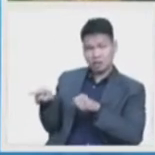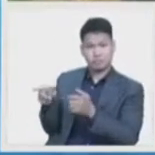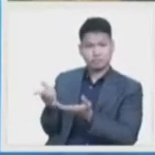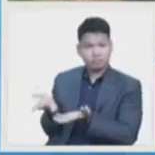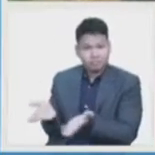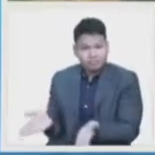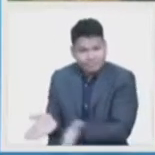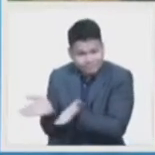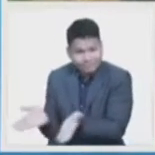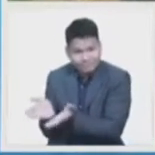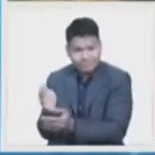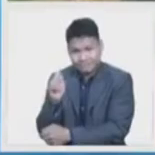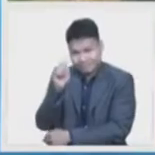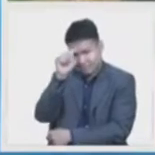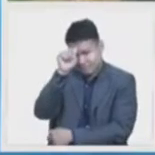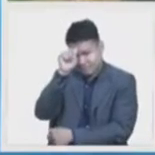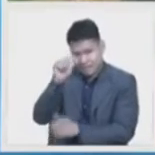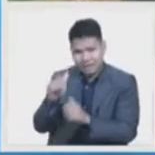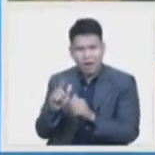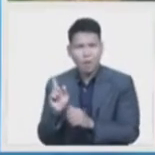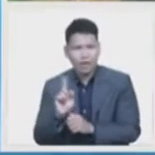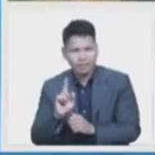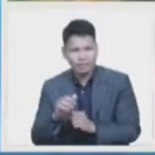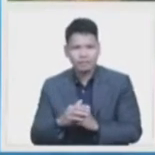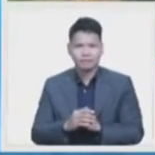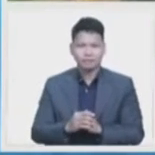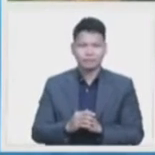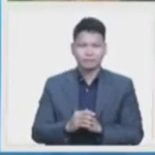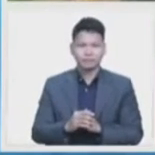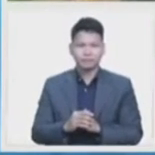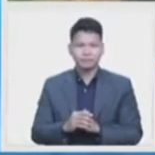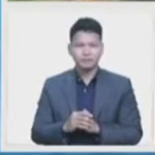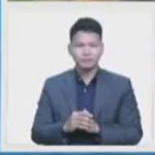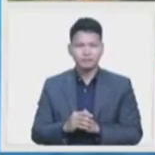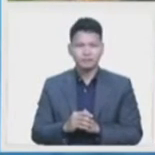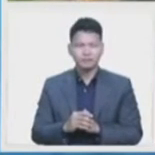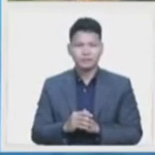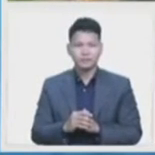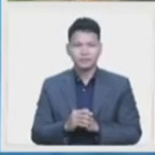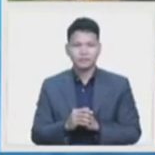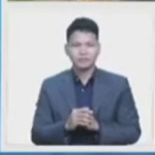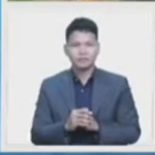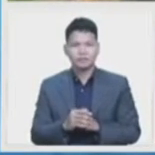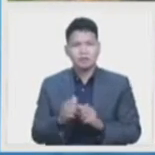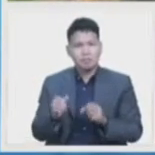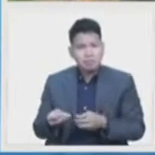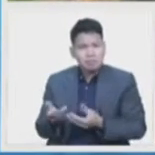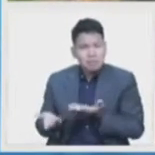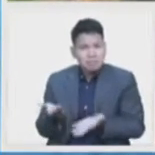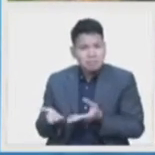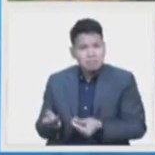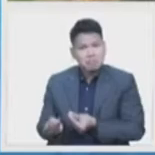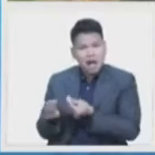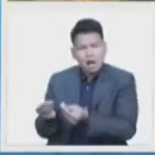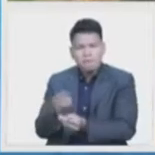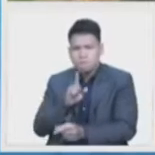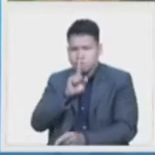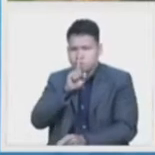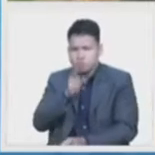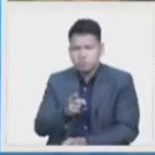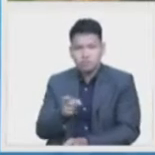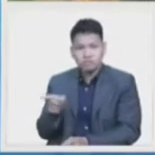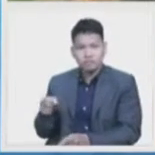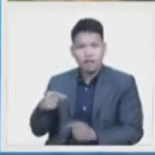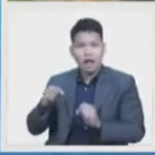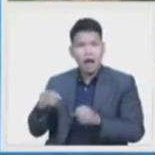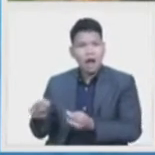man ang iyang gisulti ngadto sa bitin nga makahatag og assurance ni Adan, makahatag